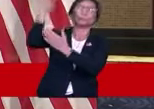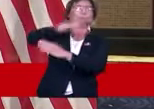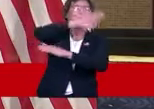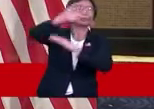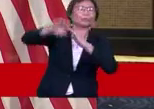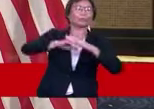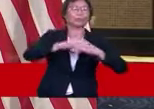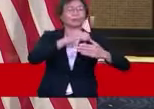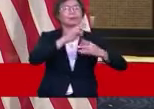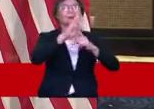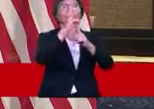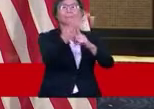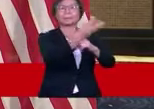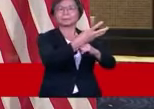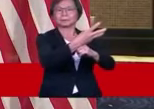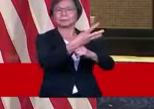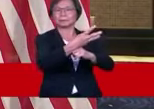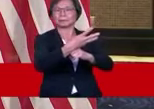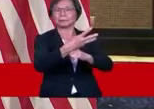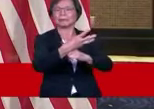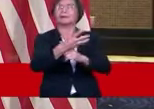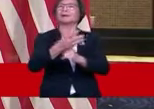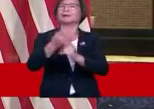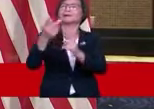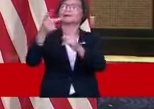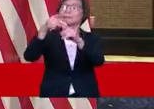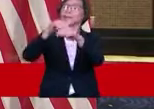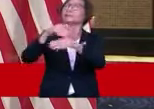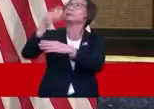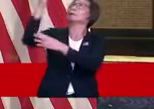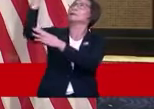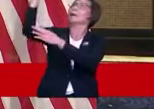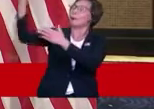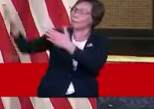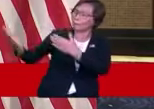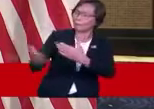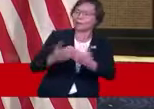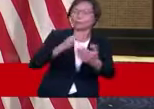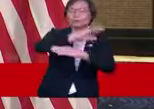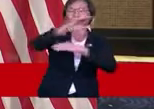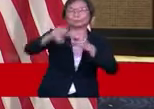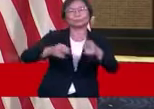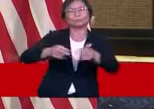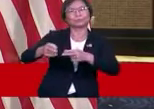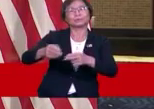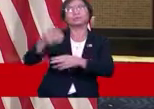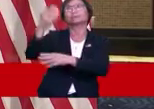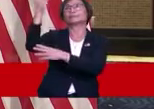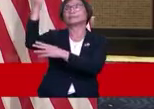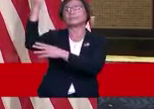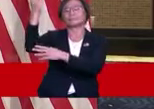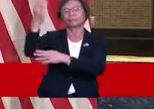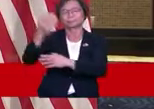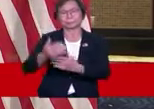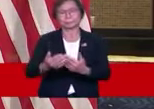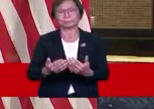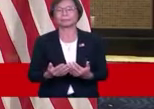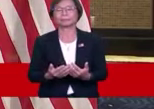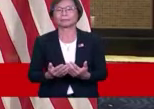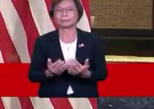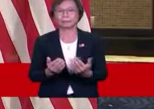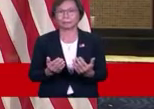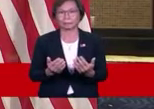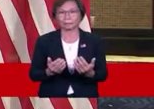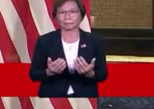kebajikan kepada Engkaulah kembali segala urusan Rabbana Atina